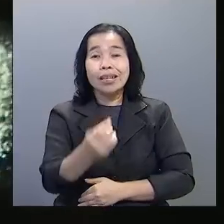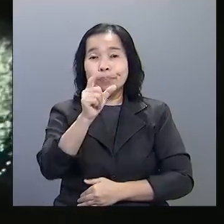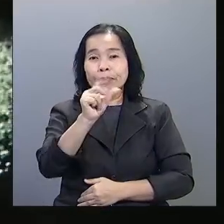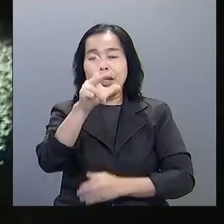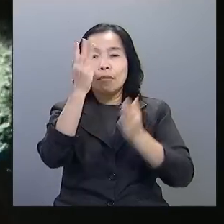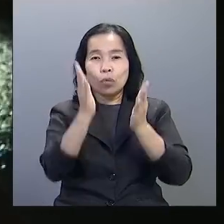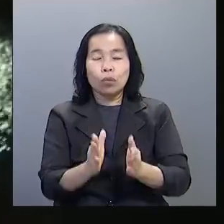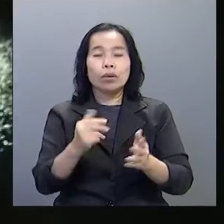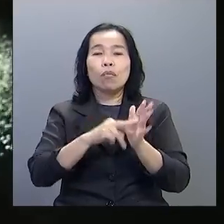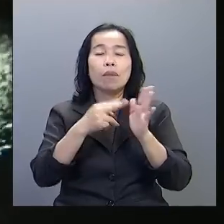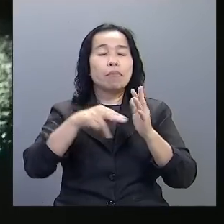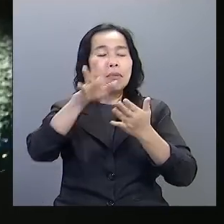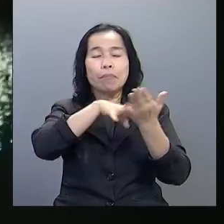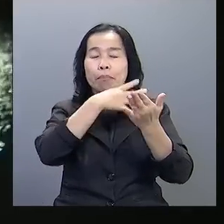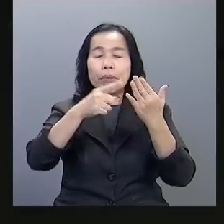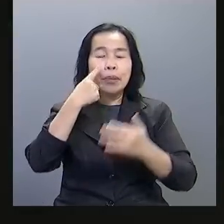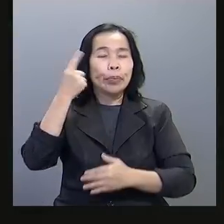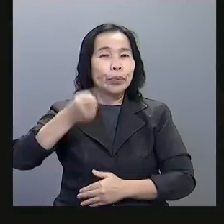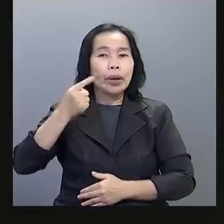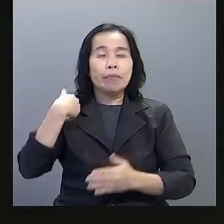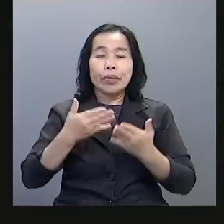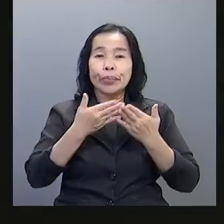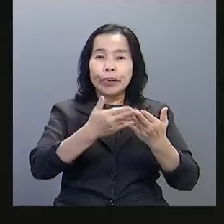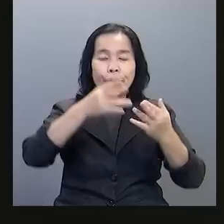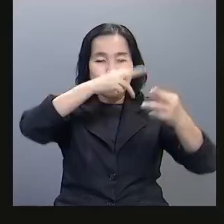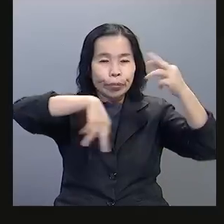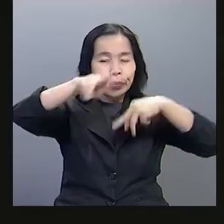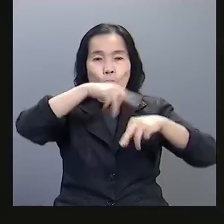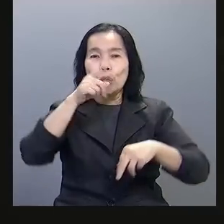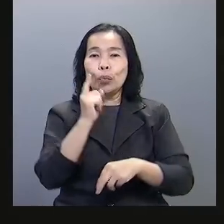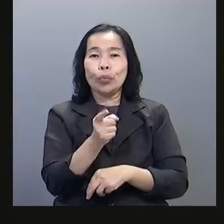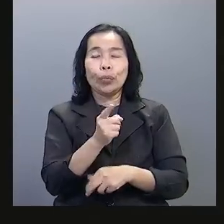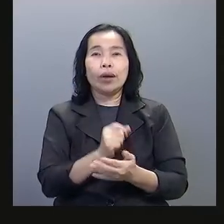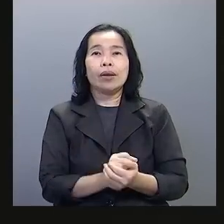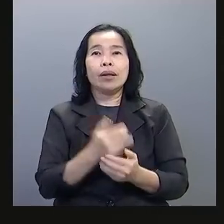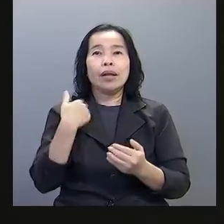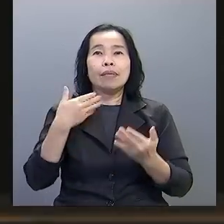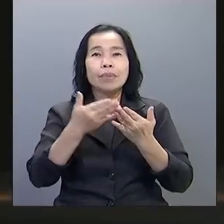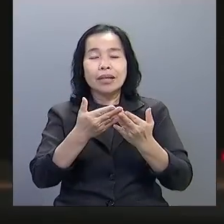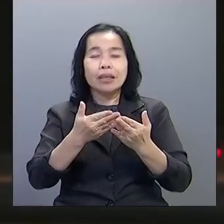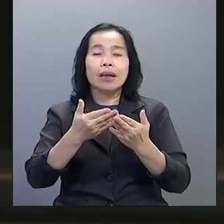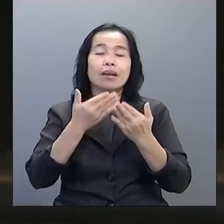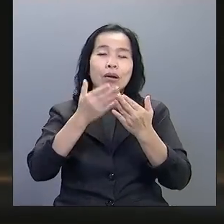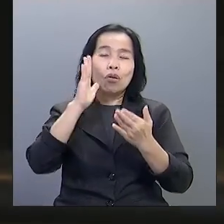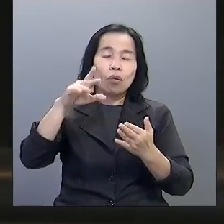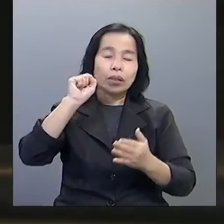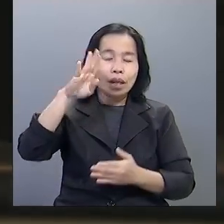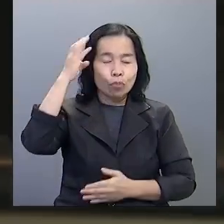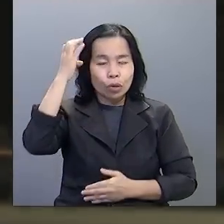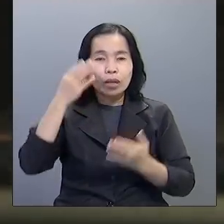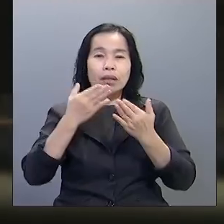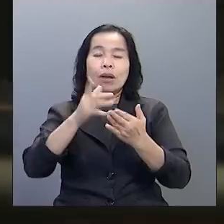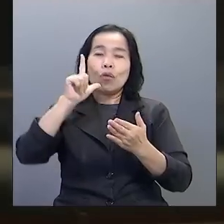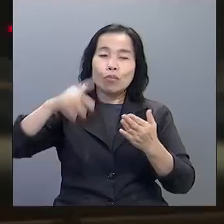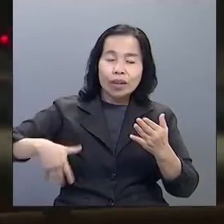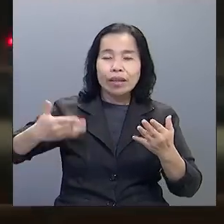าจะใช้แผนเดิมคือใช้เรืออ่างทองเป็นเรือบัญชาการและมีเรือหลวงภูมิพลอดุลยเดชเรือหลวงกระบุรีเรือหลวงนเรศวรคอยเสริมภารกิจ